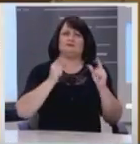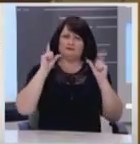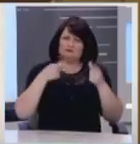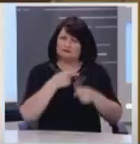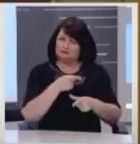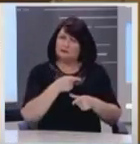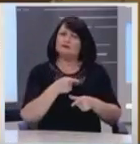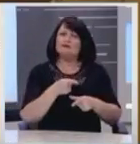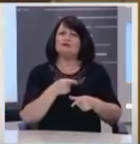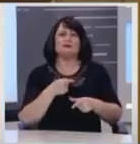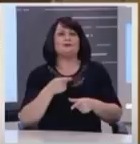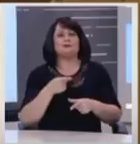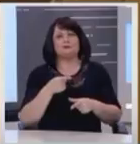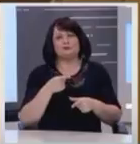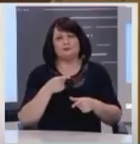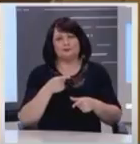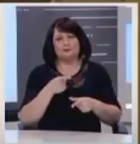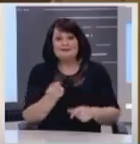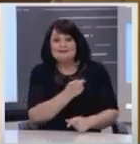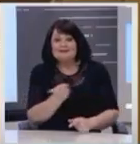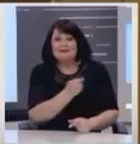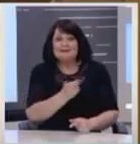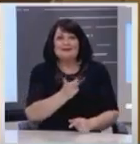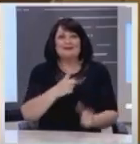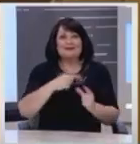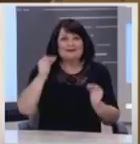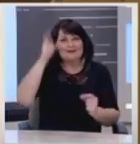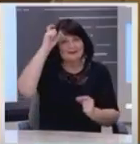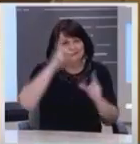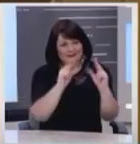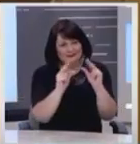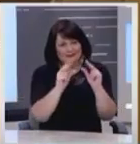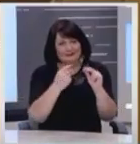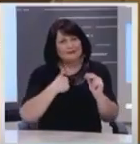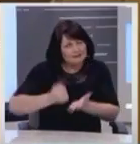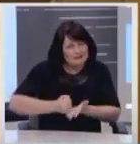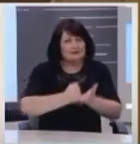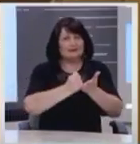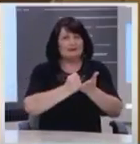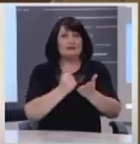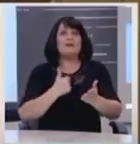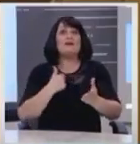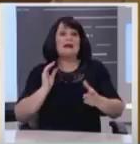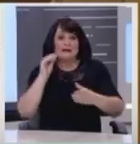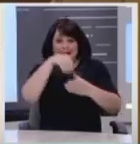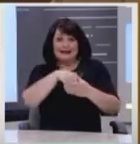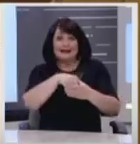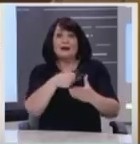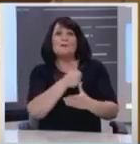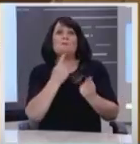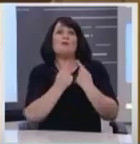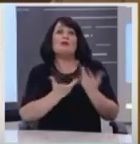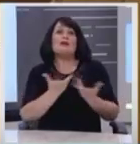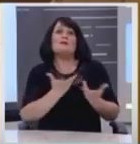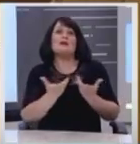Δημοκρατίας στις δικοινοτικές συνομιλίες, αλλά εμπλέκεται μόνο στην διαπραγμάτευση